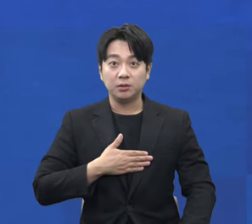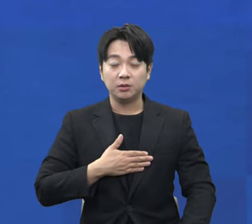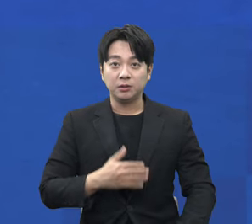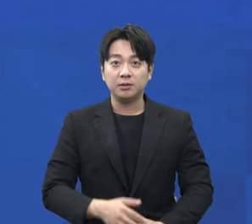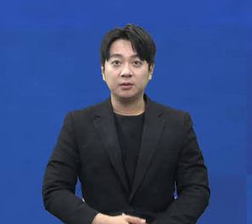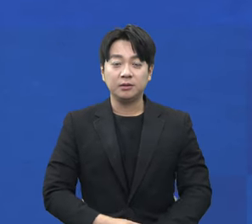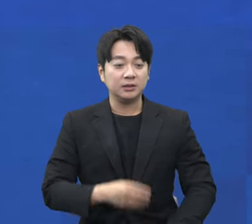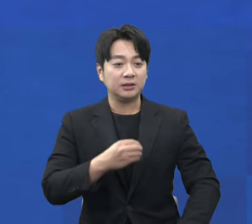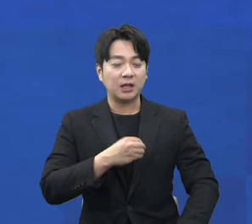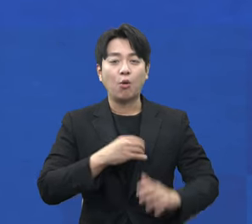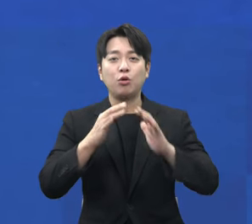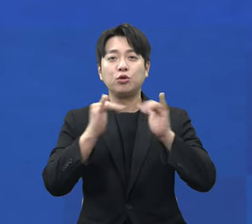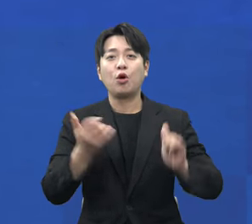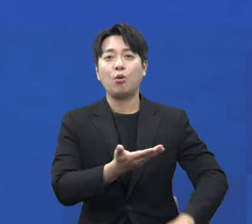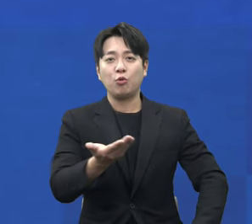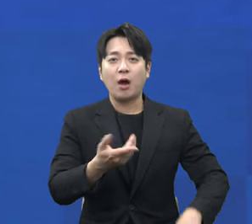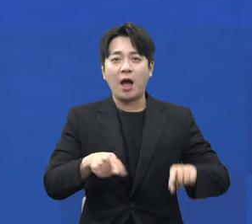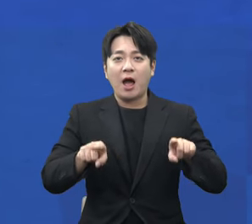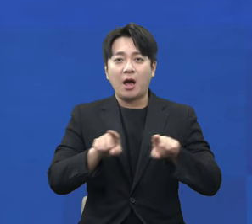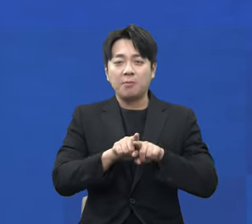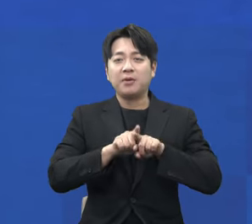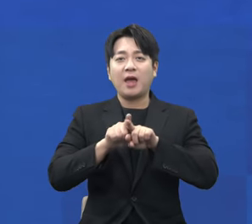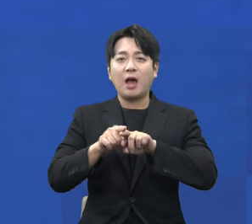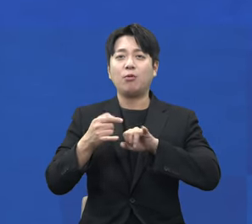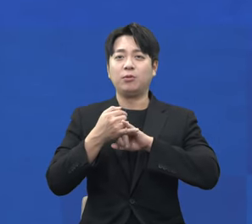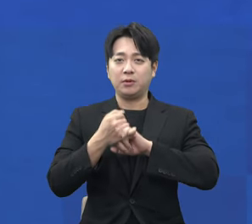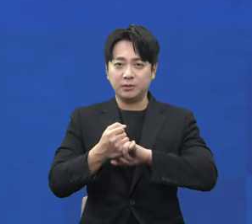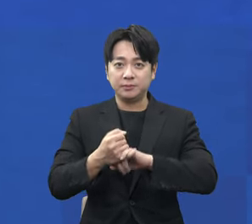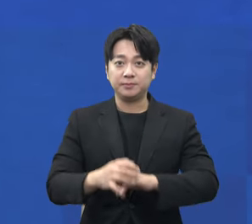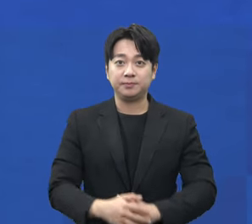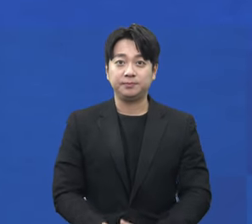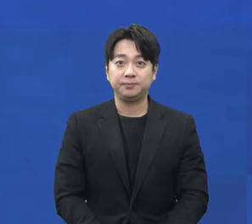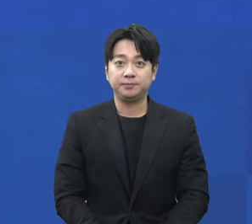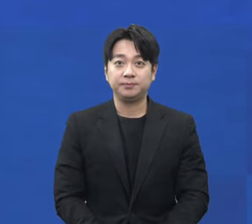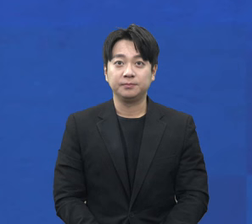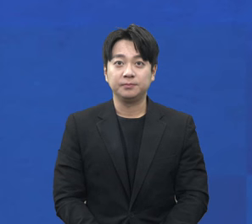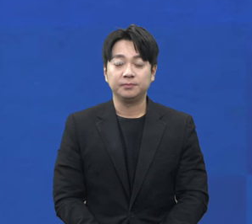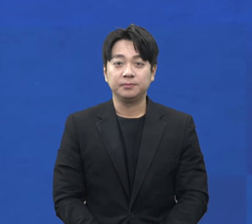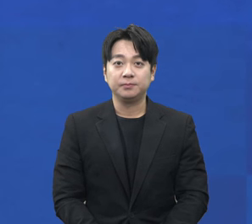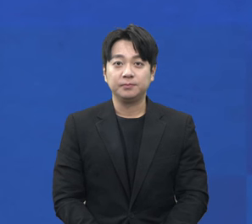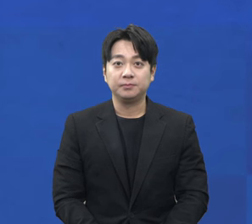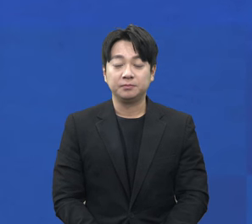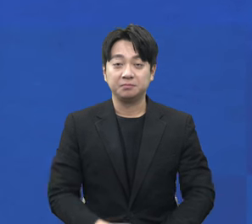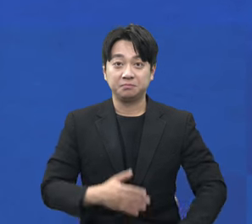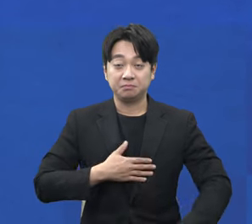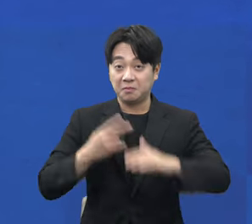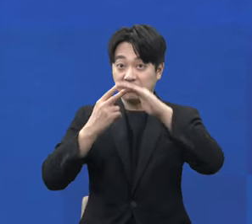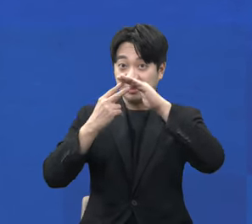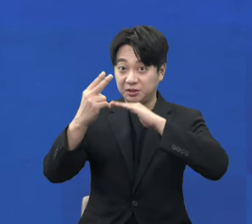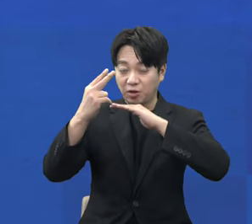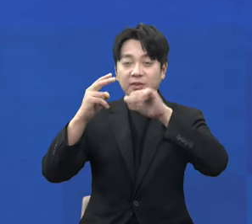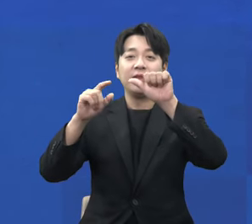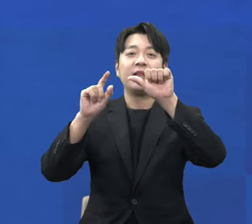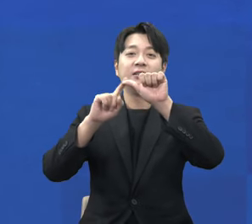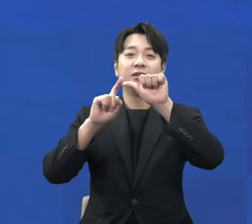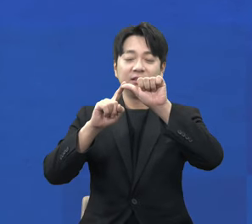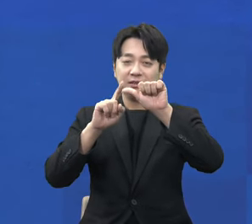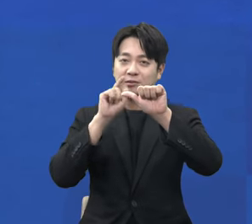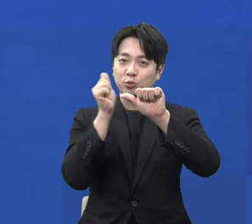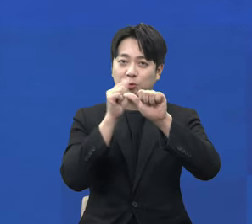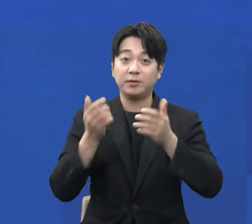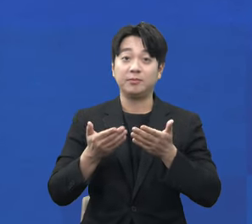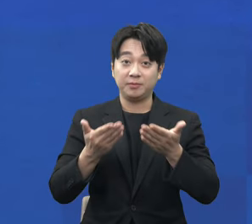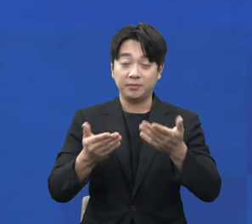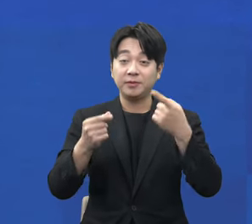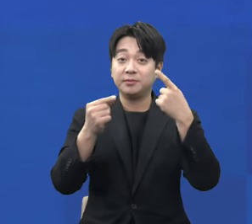당원 동지들과 함께 하겠습니다. 이에 저는 다섯 가지 비전을 제시하겠습니다. 첫째,